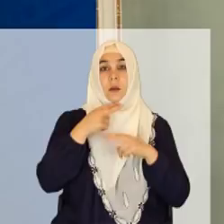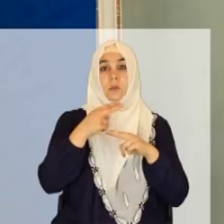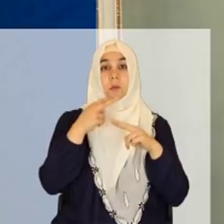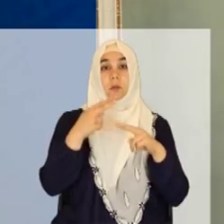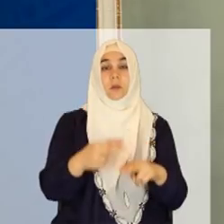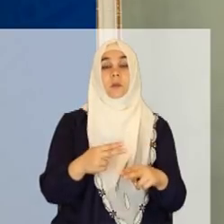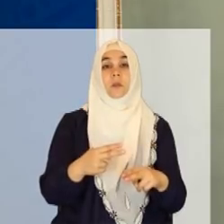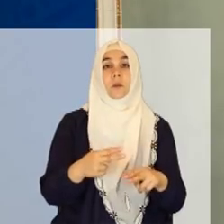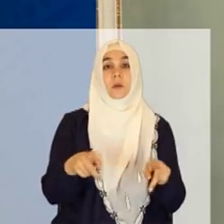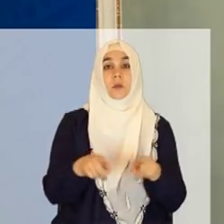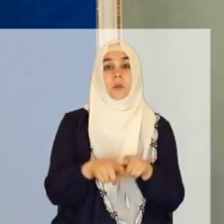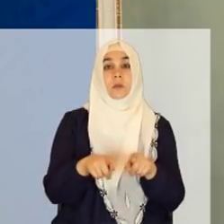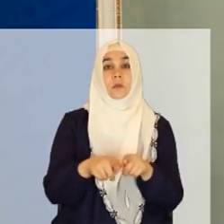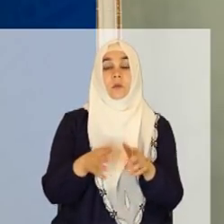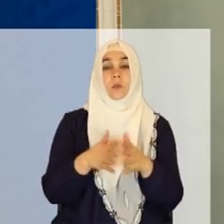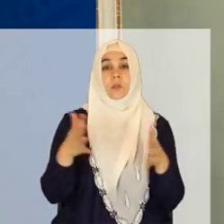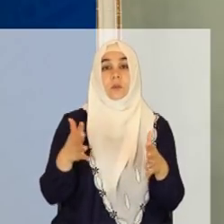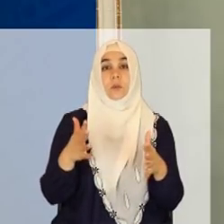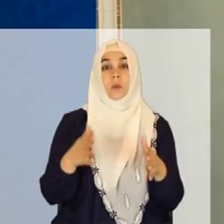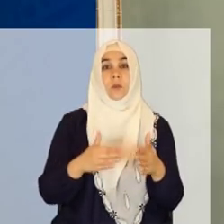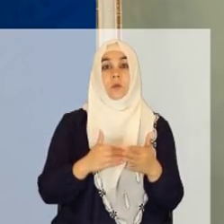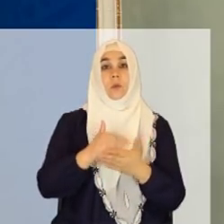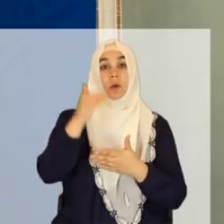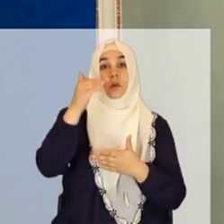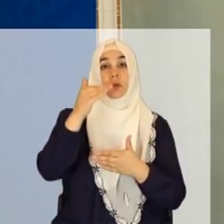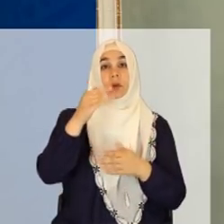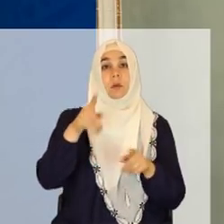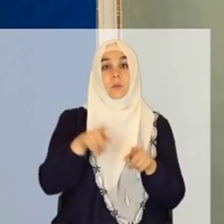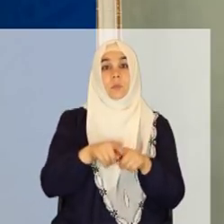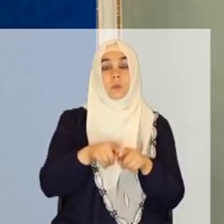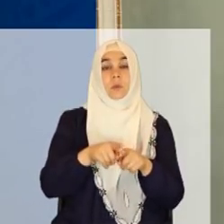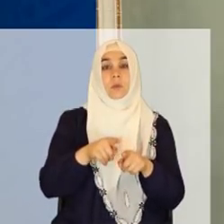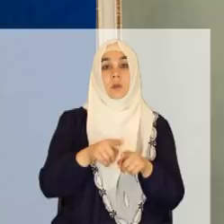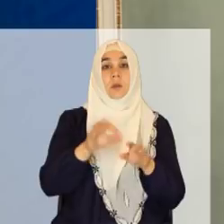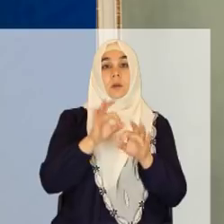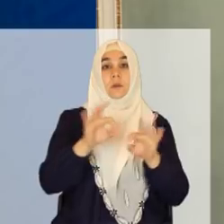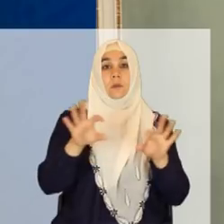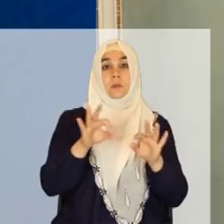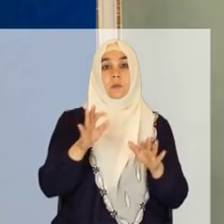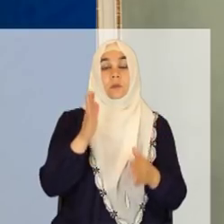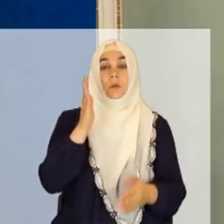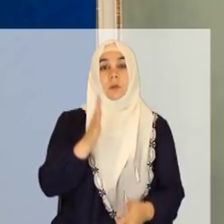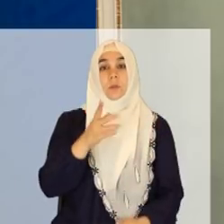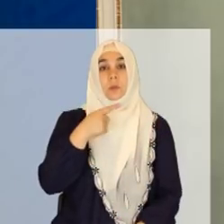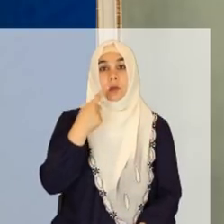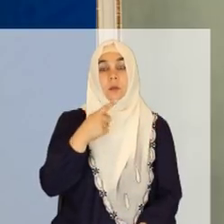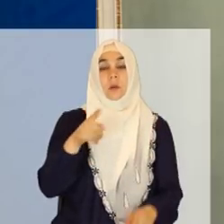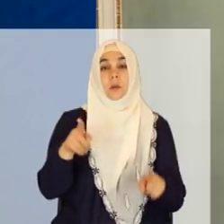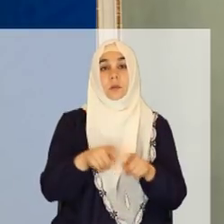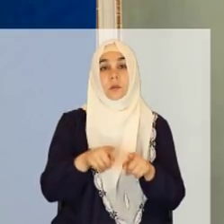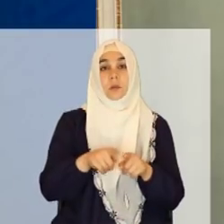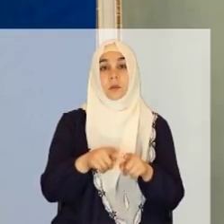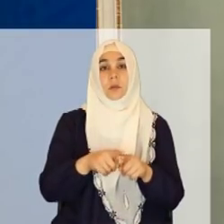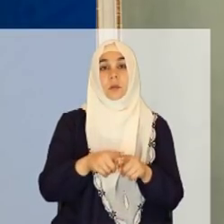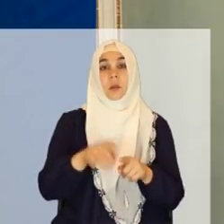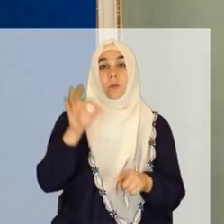ahamiyatlarini juda oliy maqom bir yo'sinda bayon qilib berganlar. Ana shu